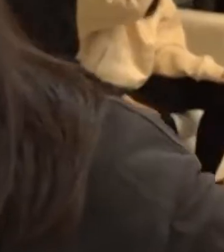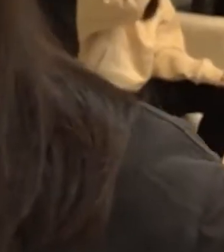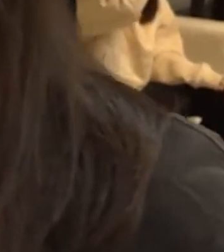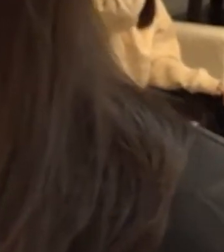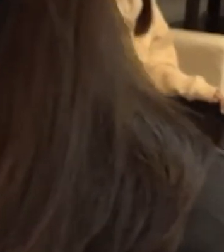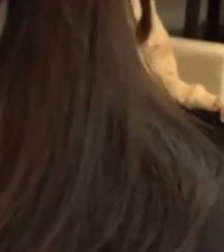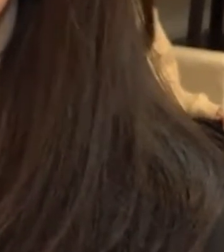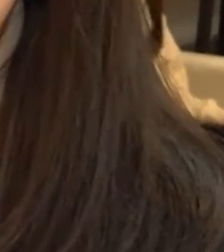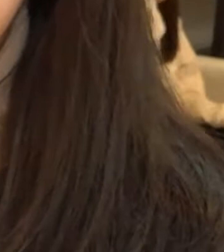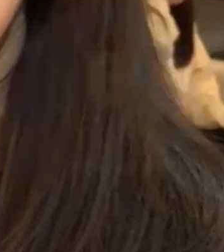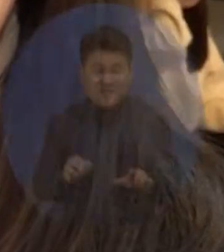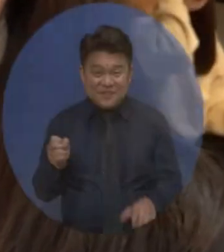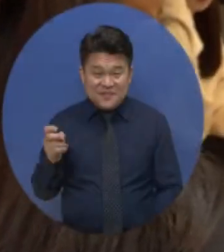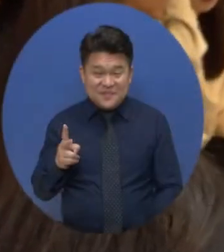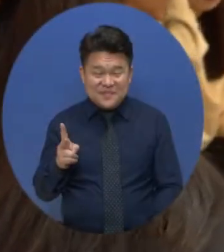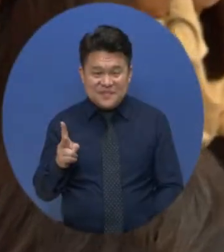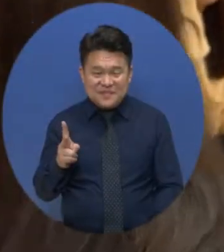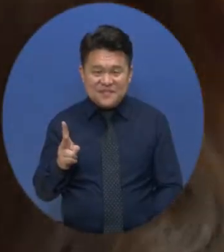오늘도